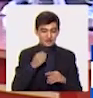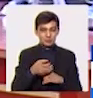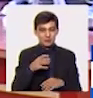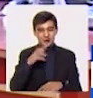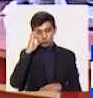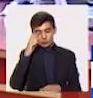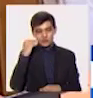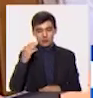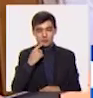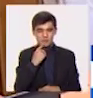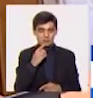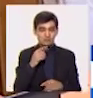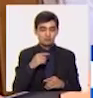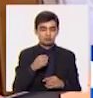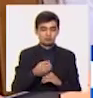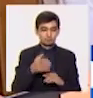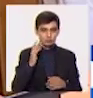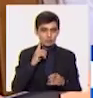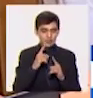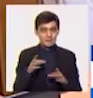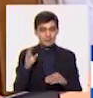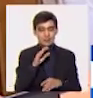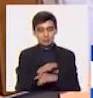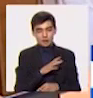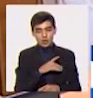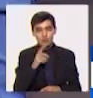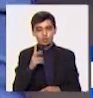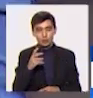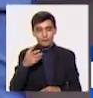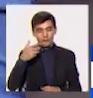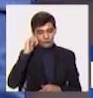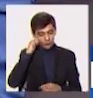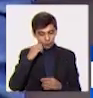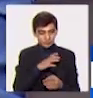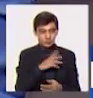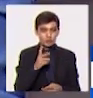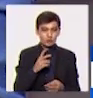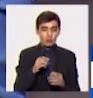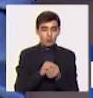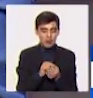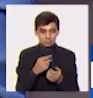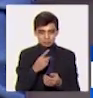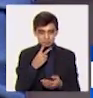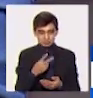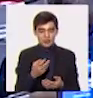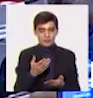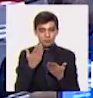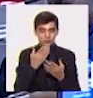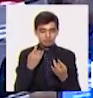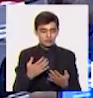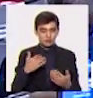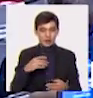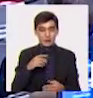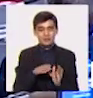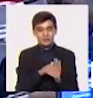тілде өтсін деп тапсырма бергеннен кейін, бірі қағаздан оқып, бірі жаттап алса да, тек қазақша сөйлейтін министрлер мен депутаттар